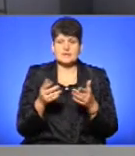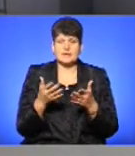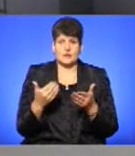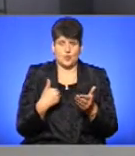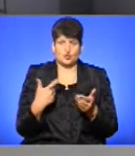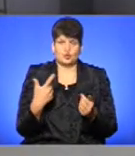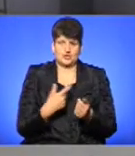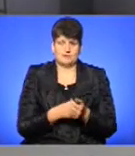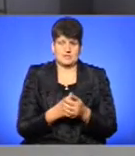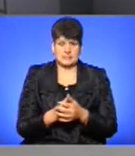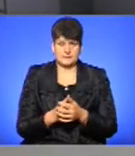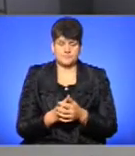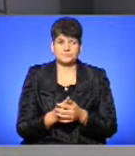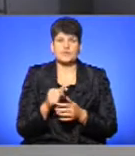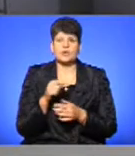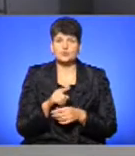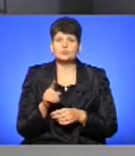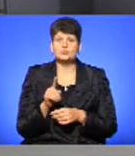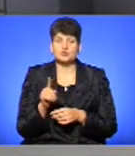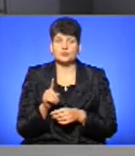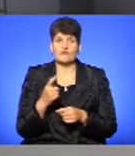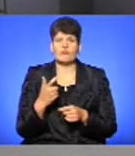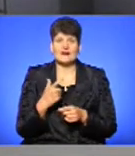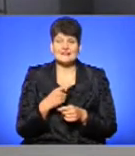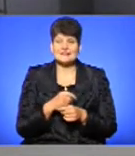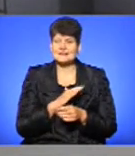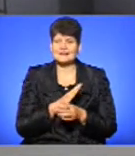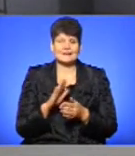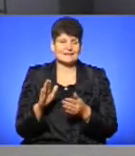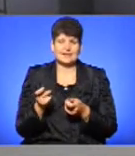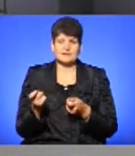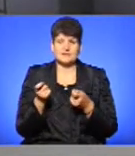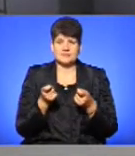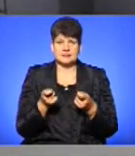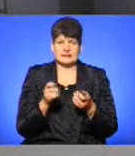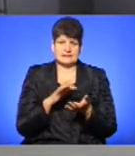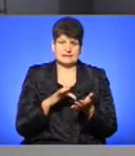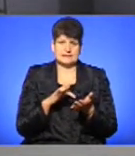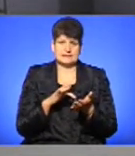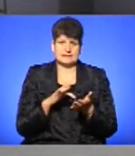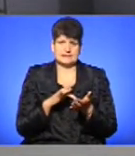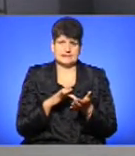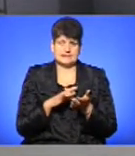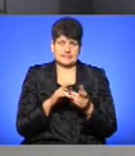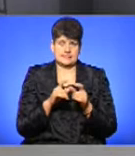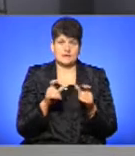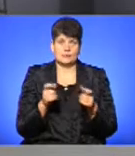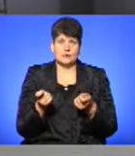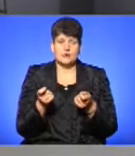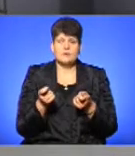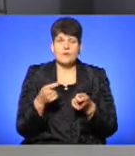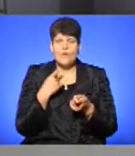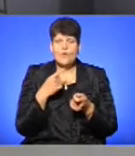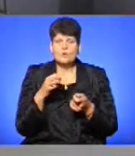щепитися. Тому що вакцина не надійшла централізовано, так як ми говоримо про різні